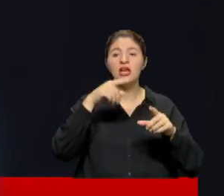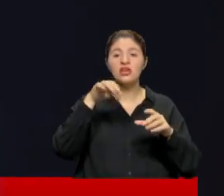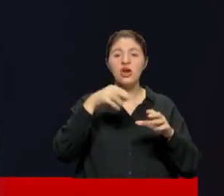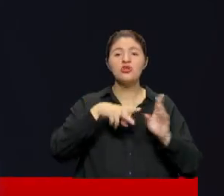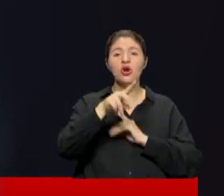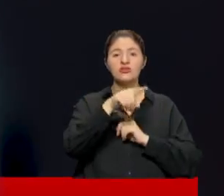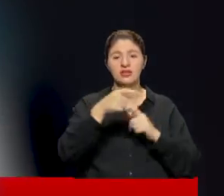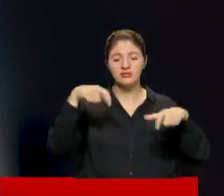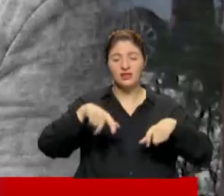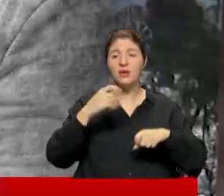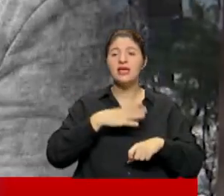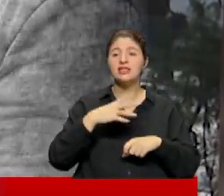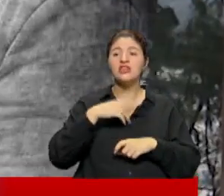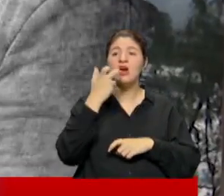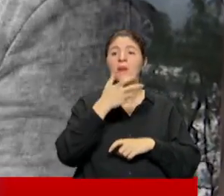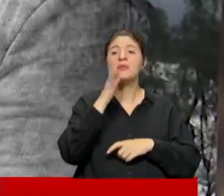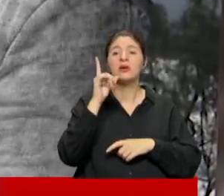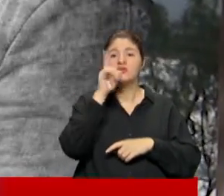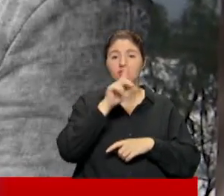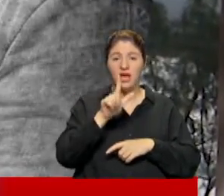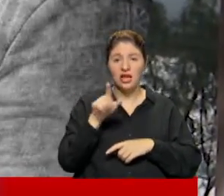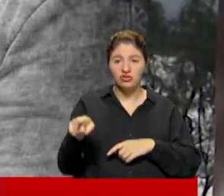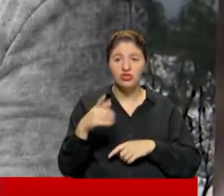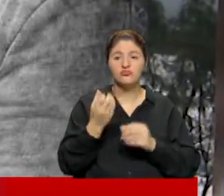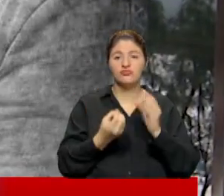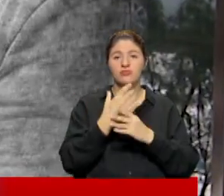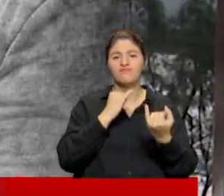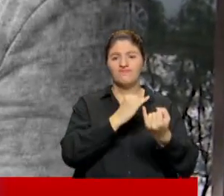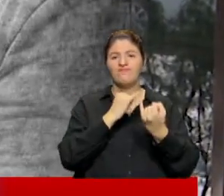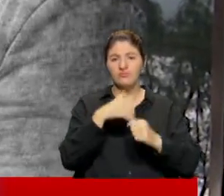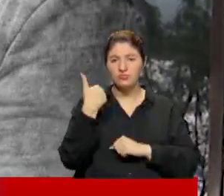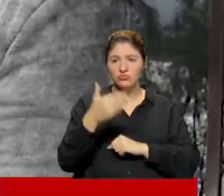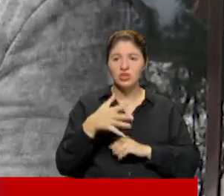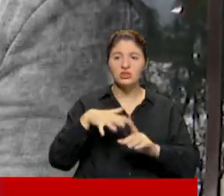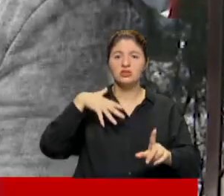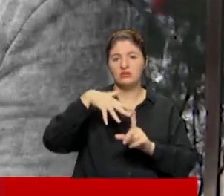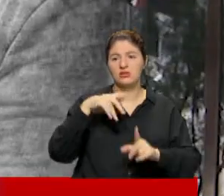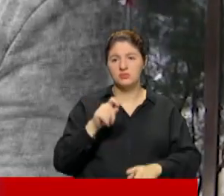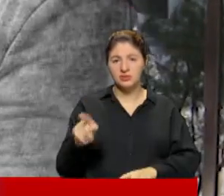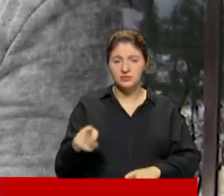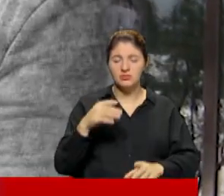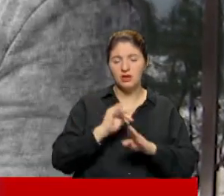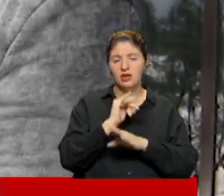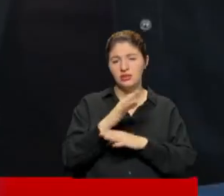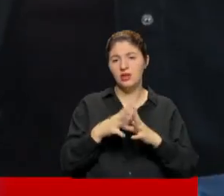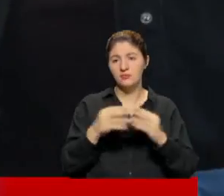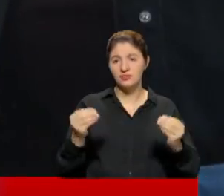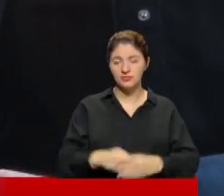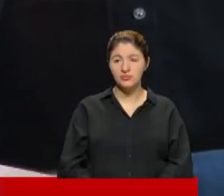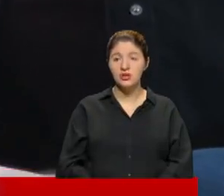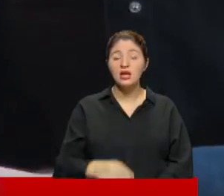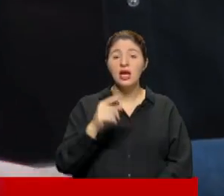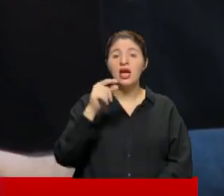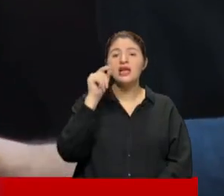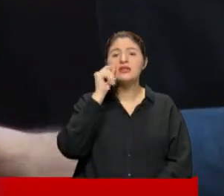mekanda istek yapılan şarkıyı bilmediği gerekçesiyle çıkan tartışma sonrası saldırıya uğradı hayatını kaybetti insan